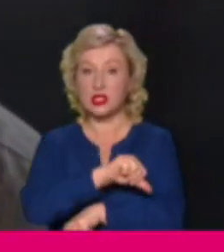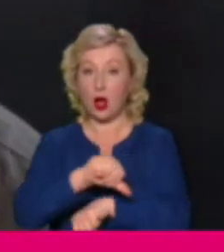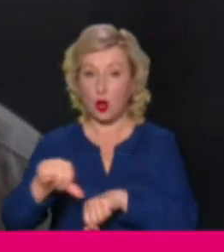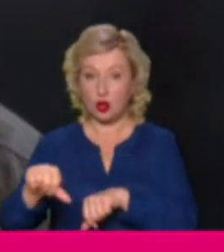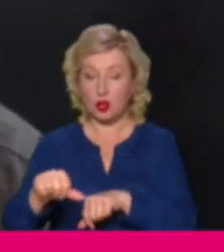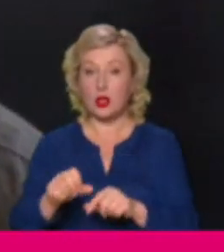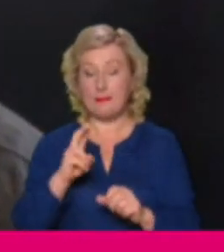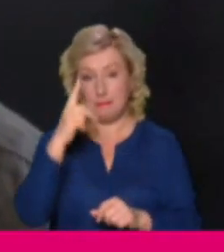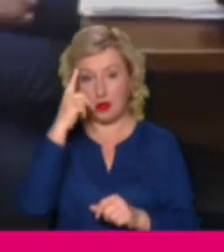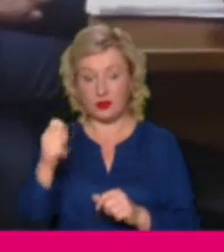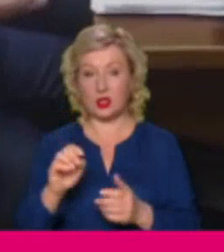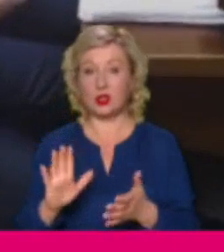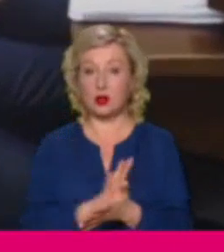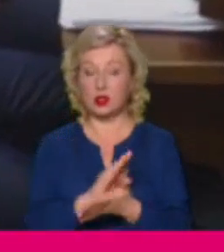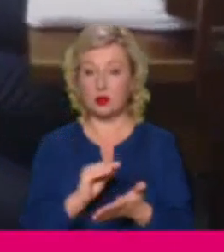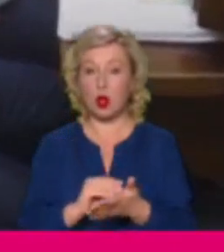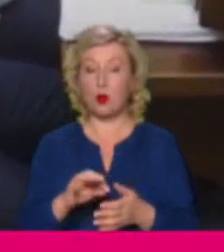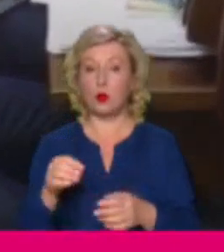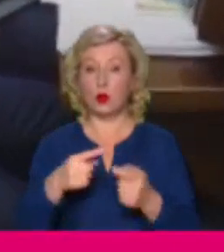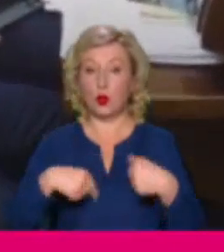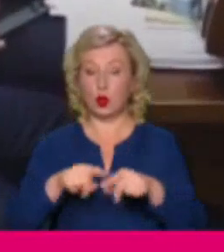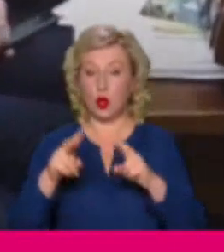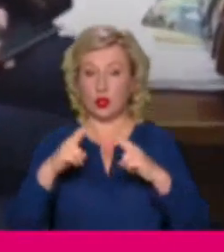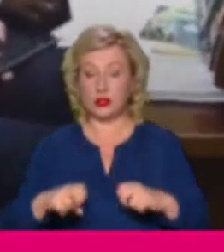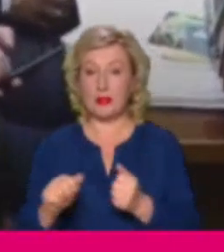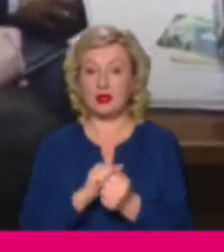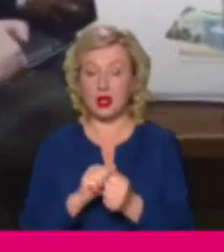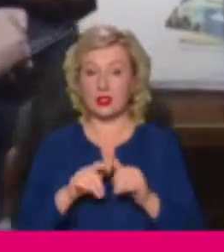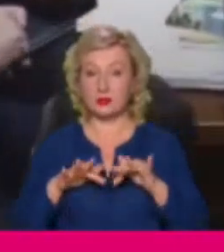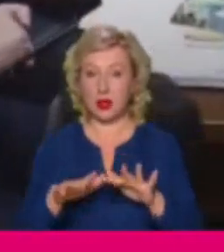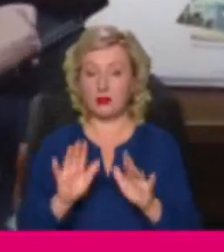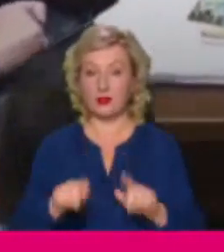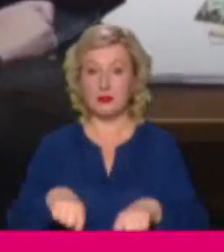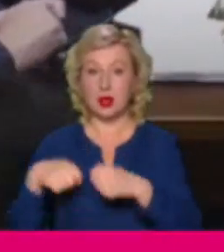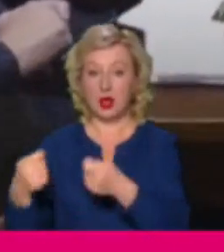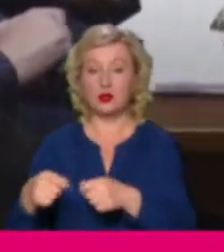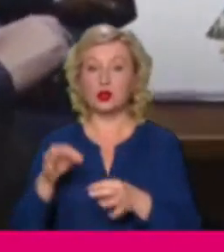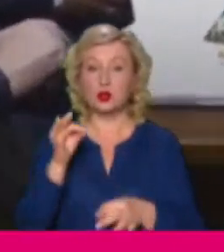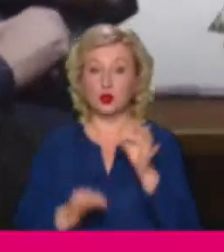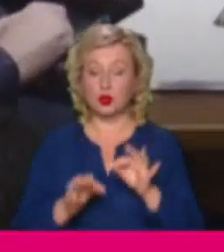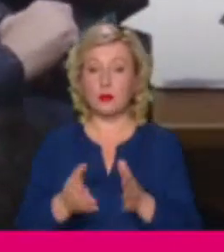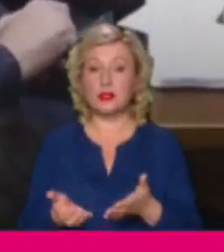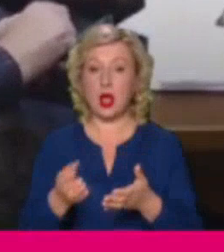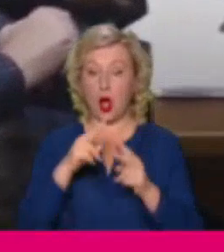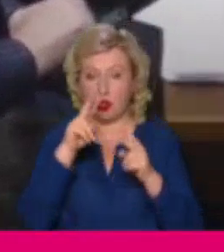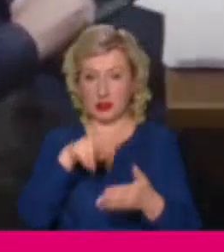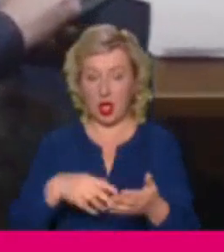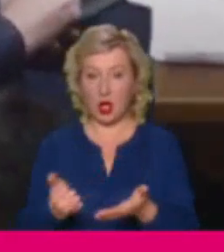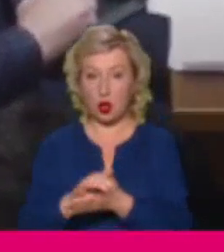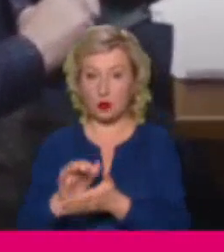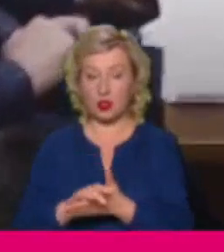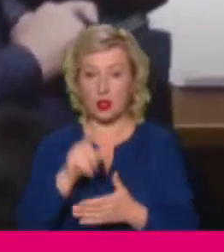Як повідомляє прес-служба Державного бюро розслідувань, матеріали справи будуть відправлені до суду після ознайомлення з ними